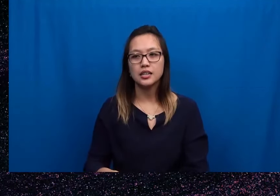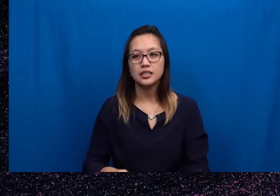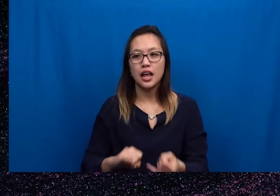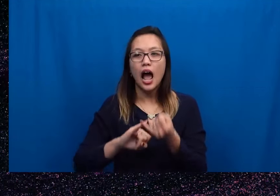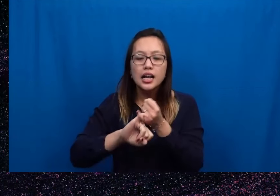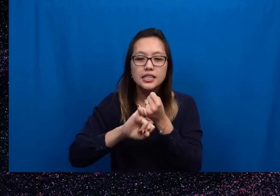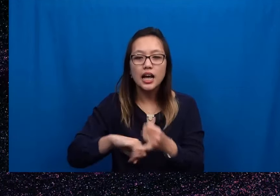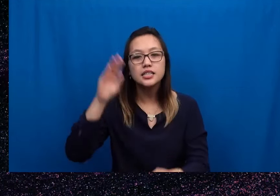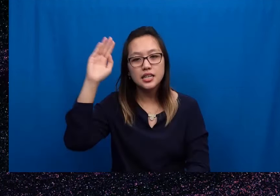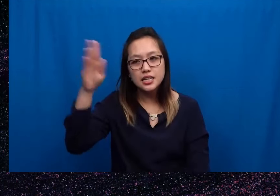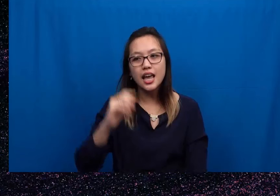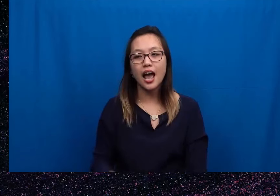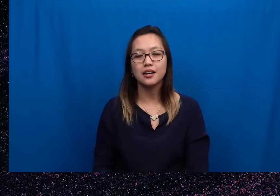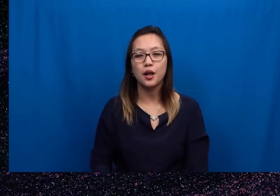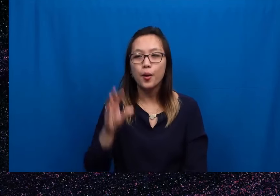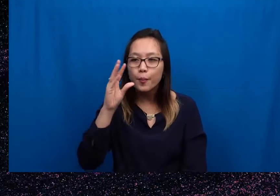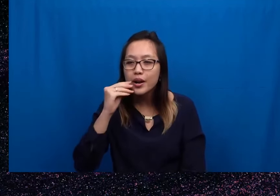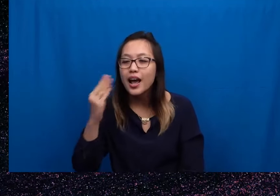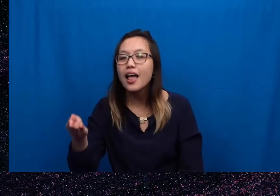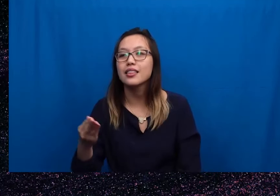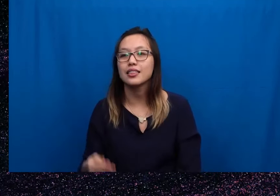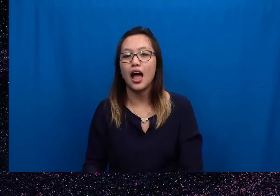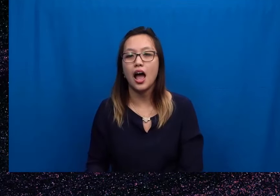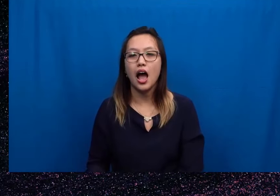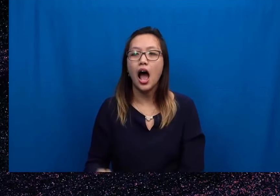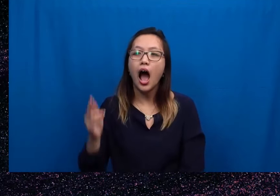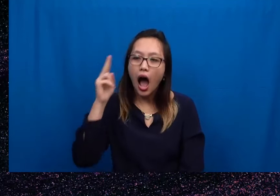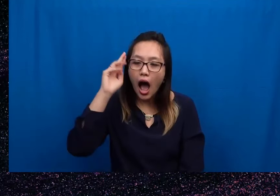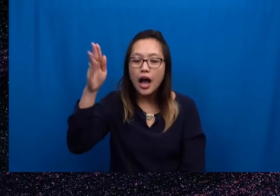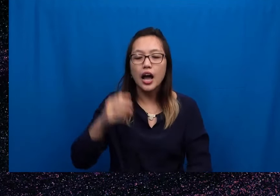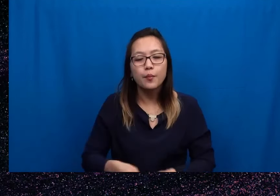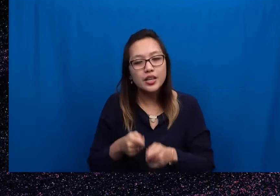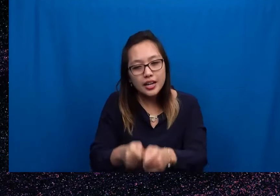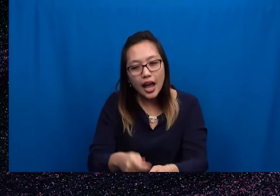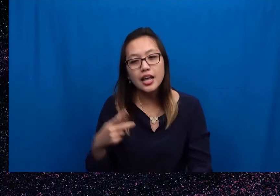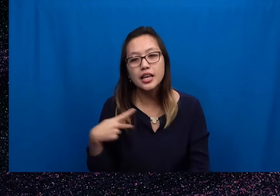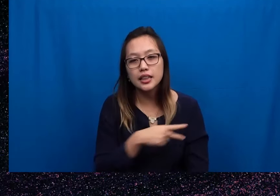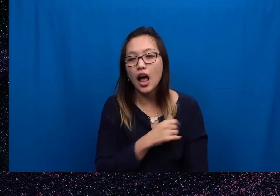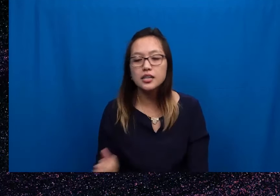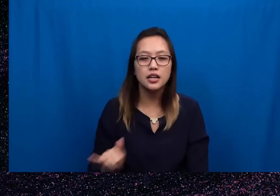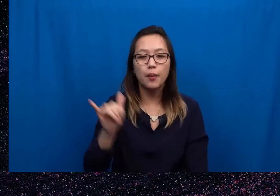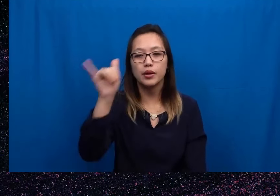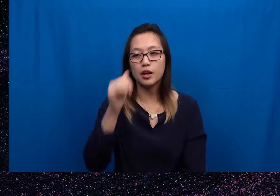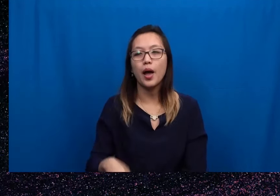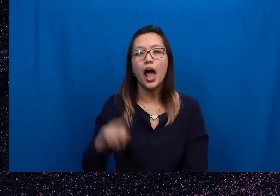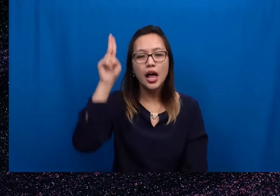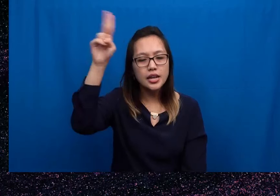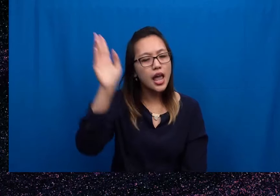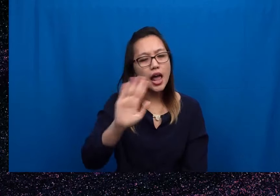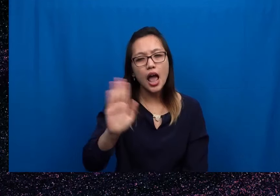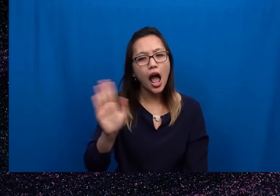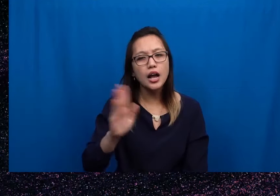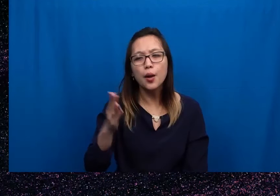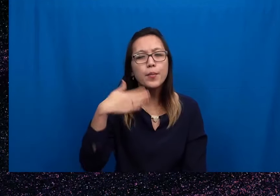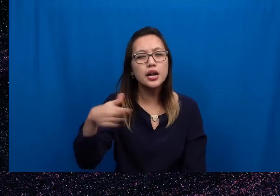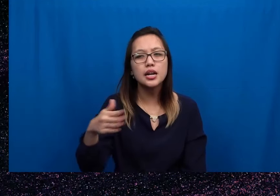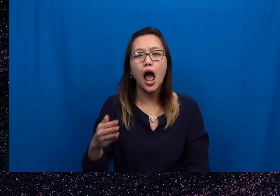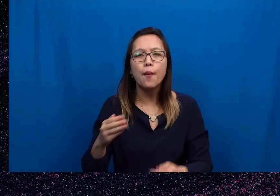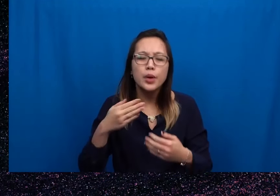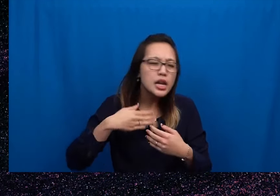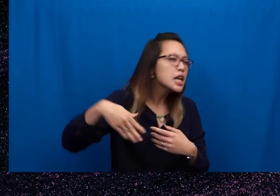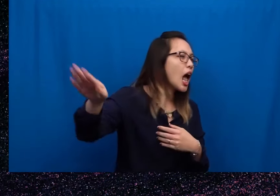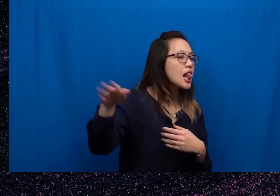aku akan menyertai engkau sampai kesudahan alam. Maka dia tidak akan pernah meninggalkan kita. Karena itu